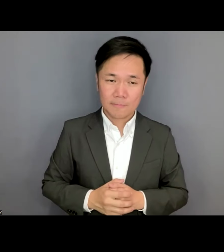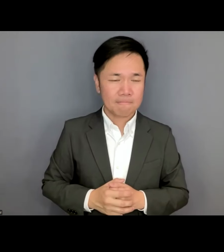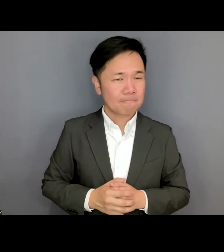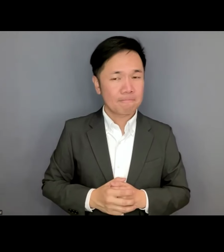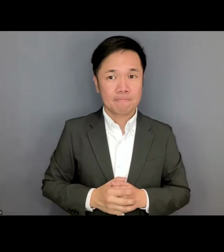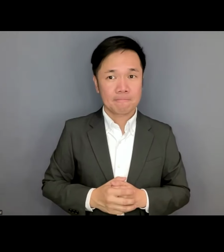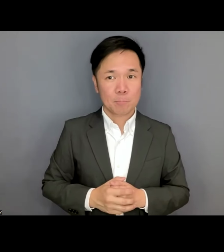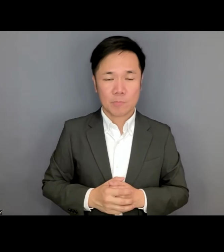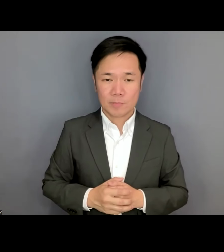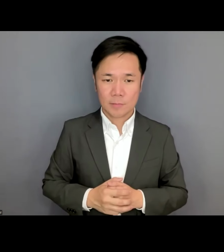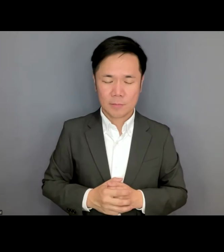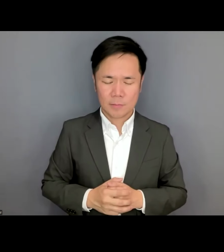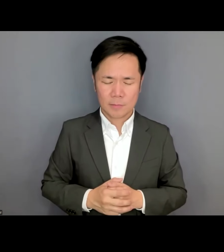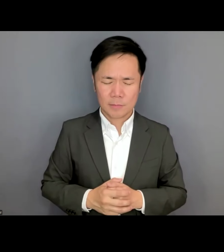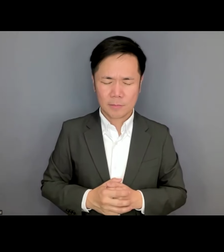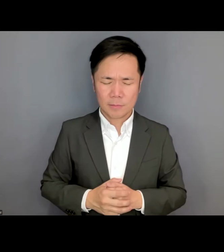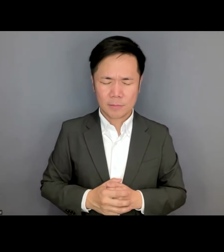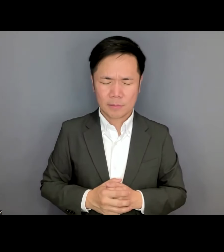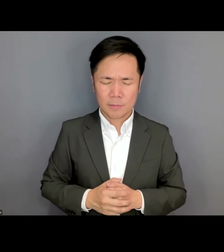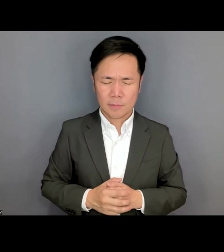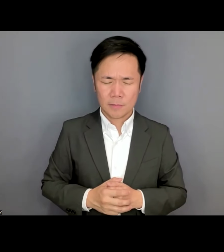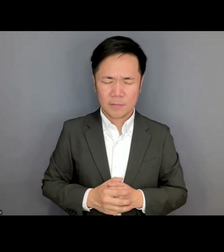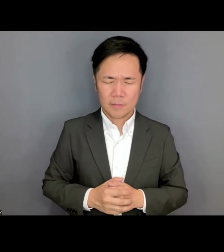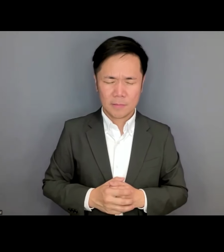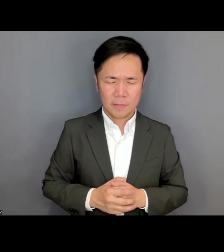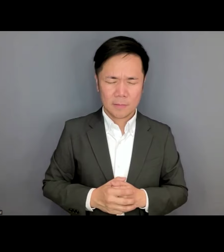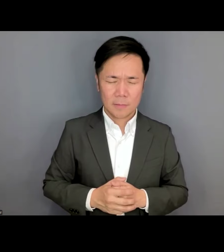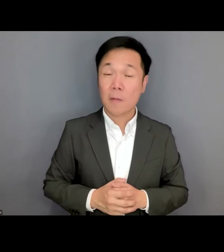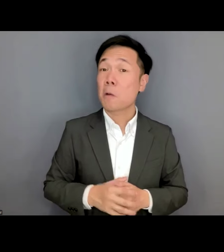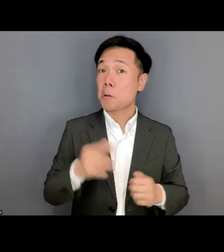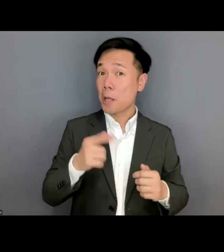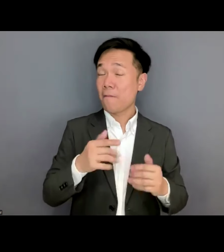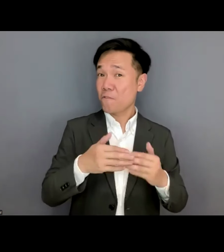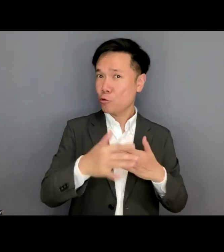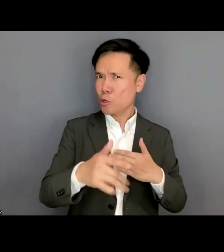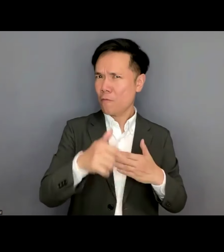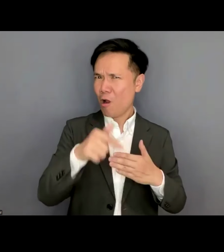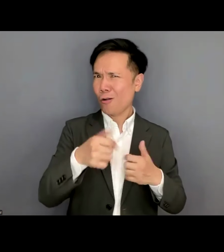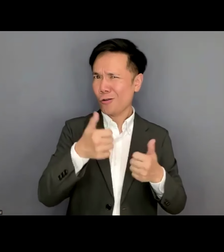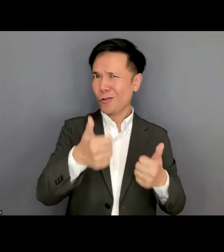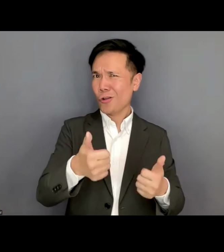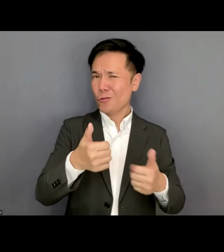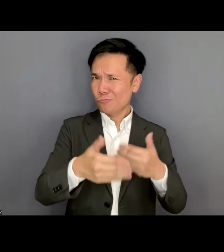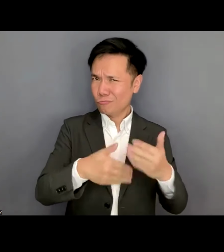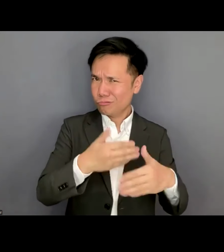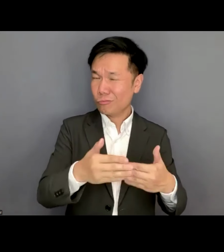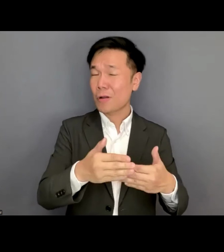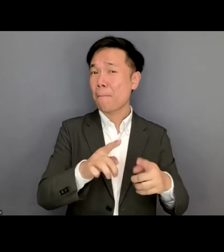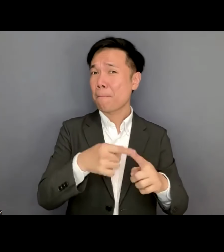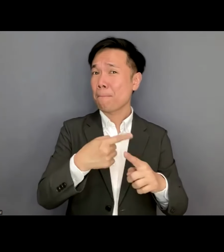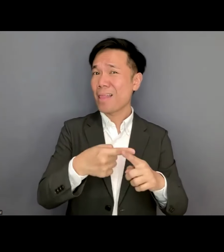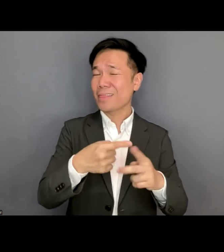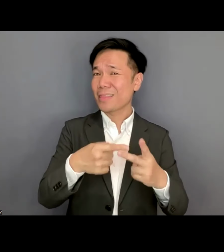progrès hésitants et that aussi des have échéances, allowed des actions qui sont progress liées and actions aux that jeunes. are Il y a linked to notamment the parmi